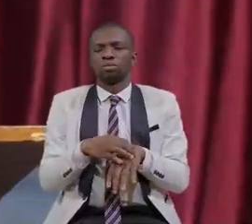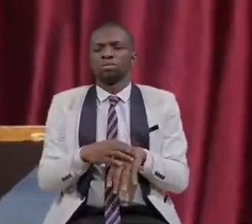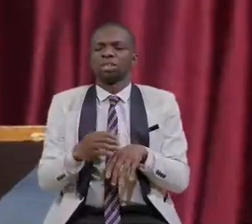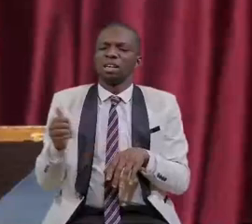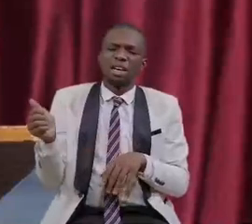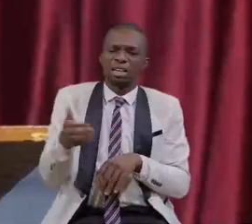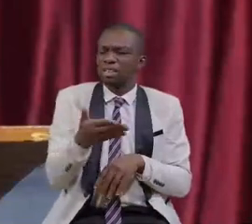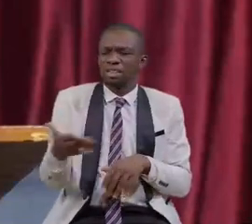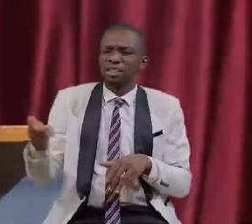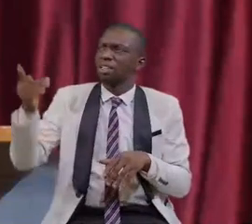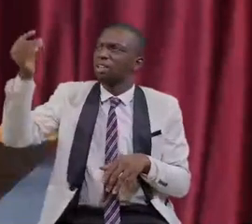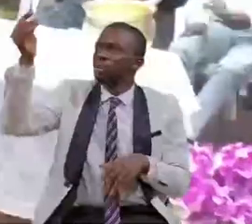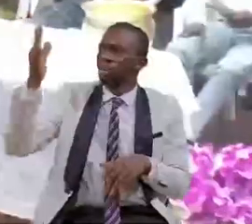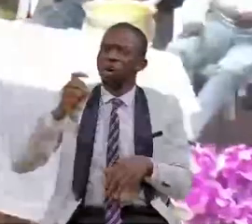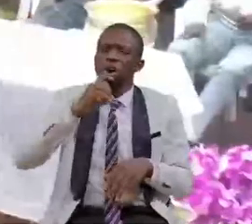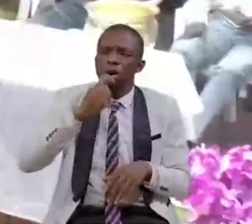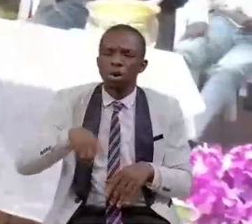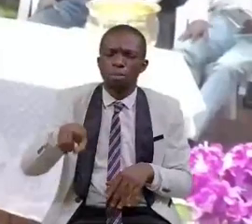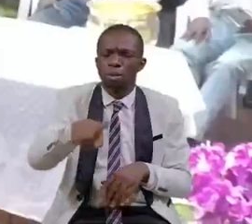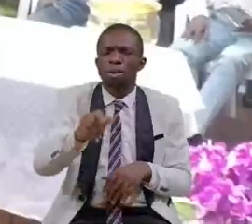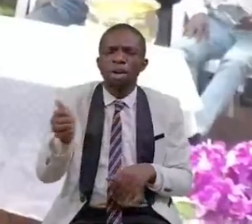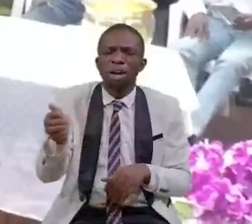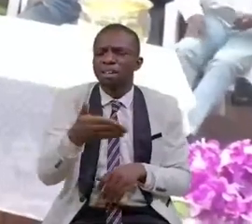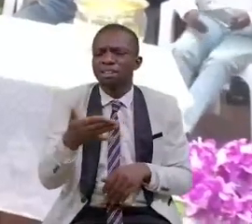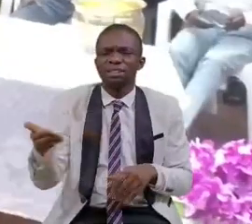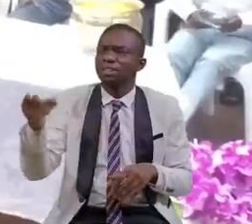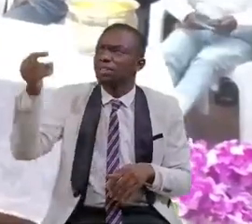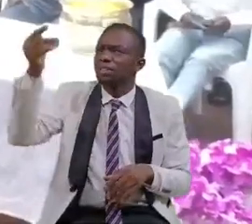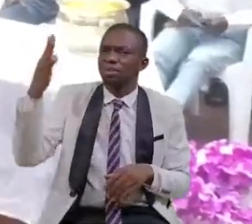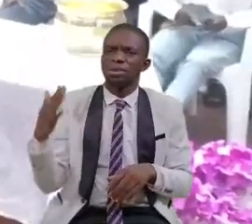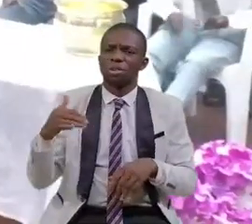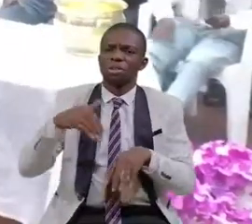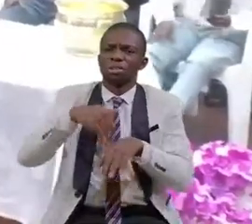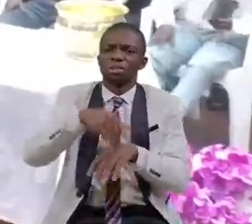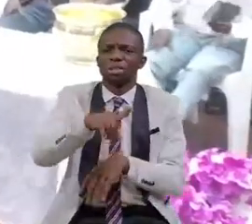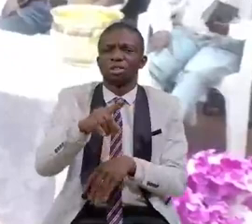a adressé un ordre. Tout ce qu'il nous commande de faire,